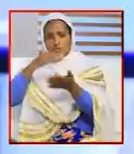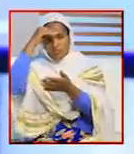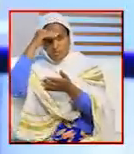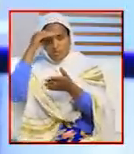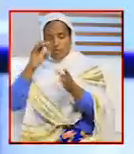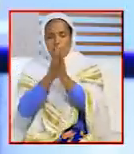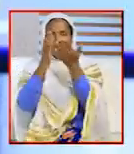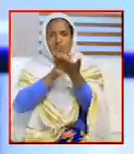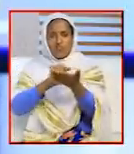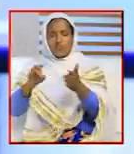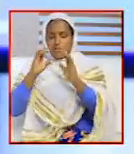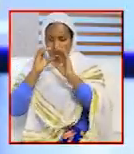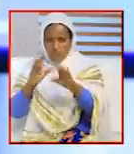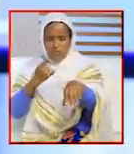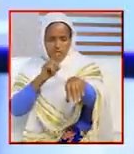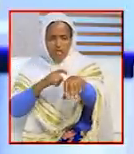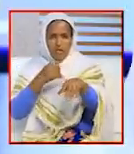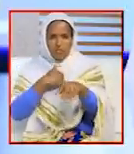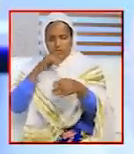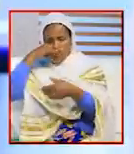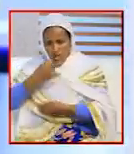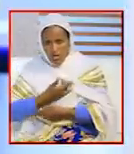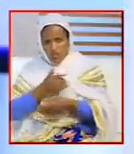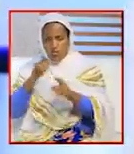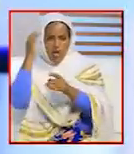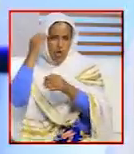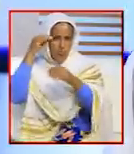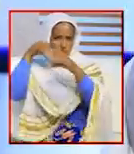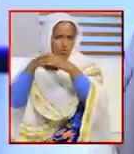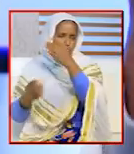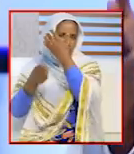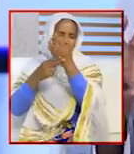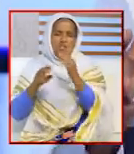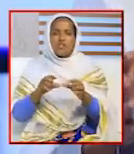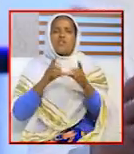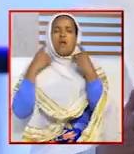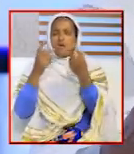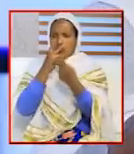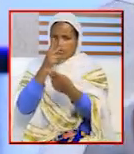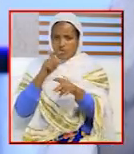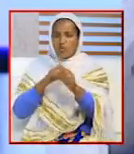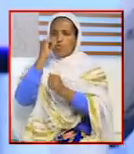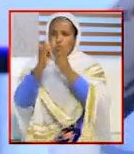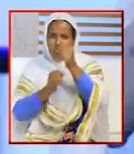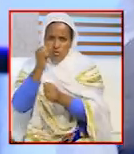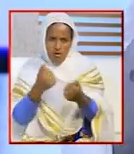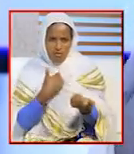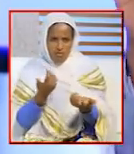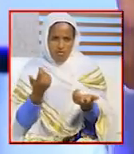ትምህርት መጽሐፍ ቅዱስ የሚያስተምሩበት ሰዓት አላቸው። ሕፃናቶች ደግሞ አይምሯቸው ተቀርጾ ቄስ ካህን በሚያዩበት ጊዜ